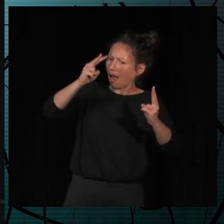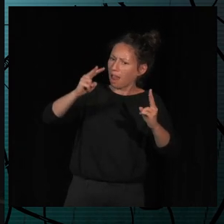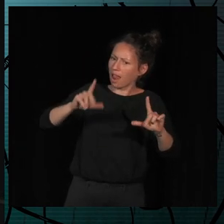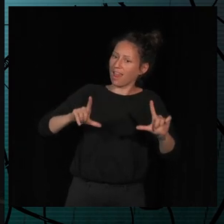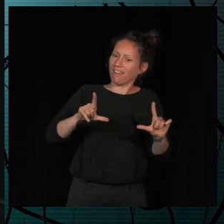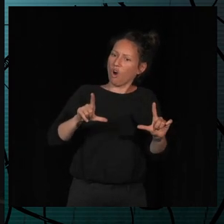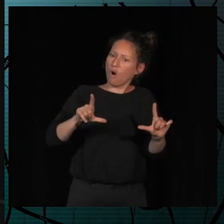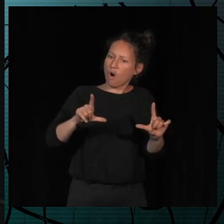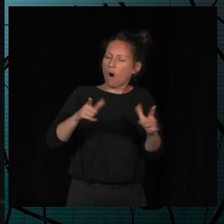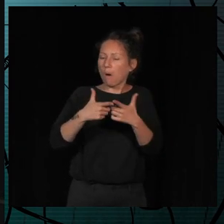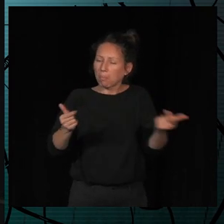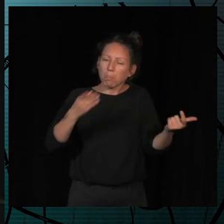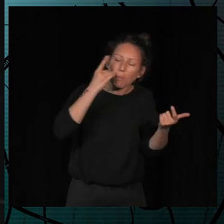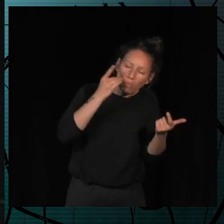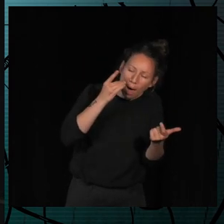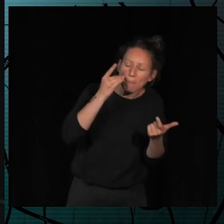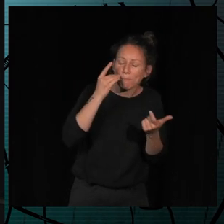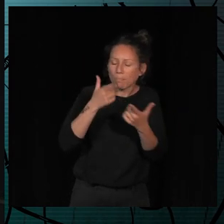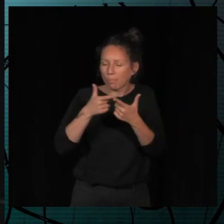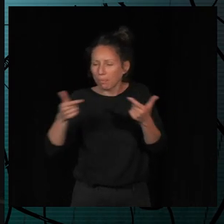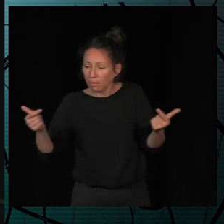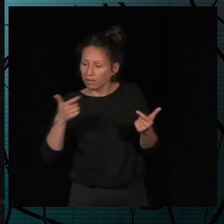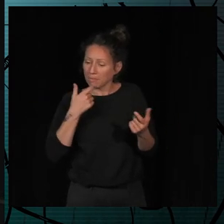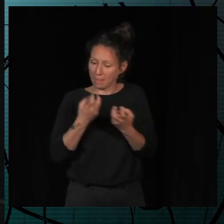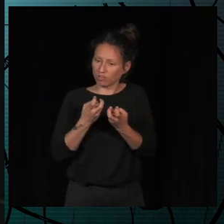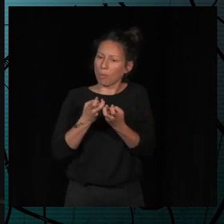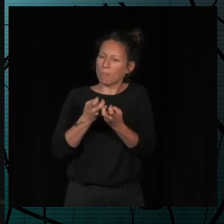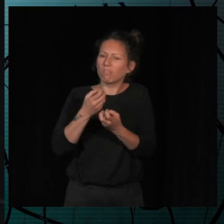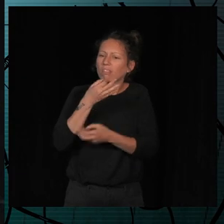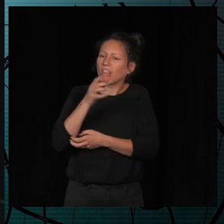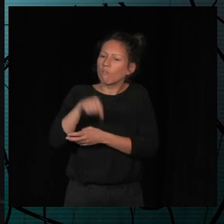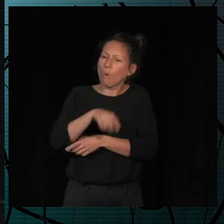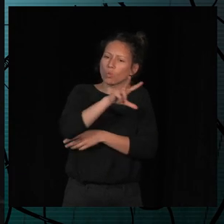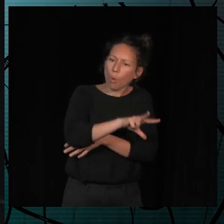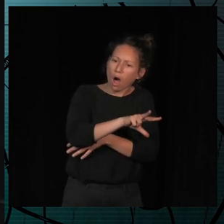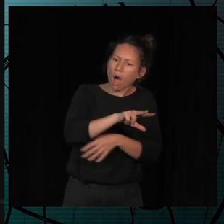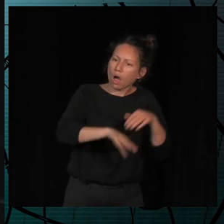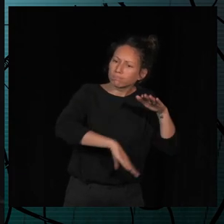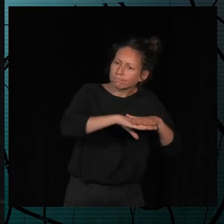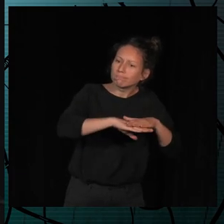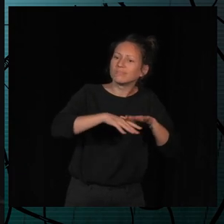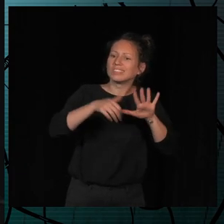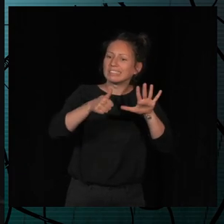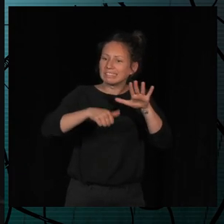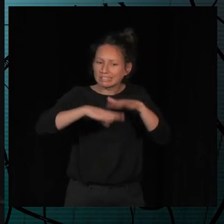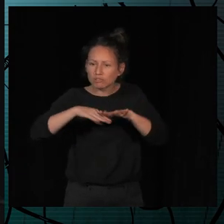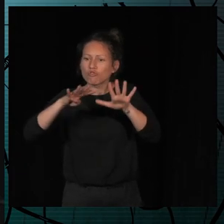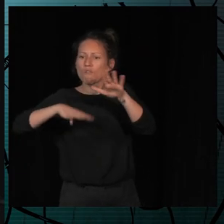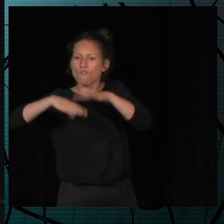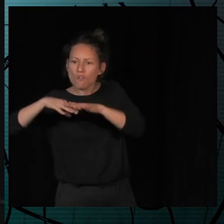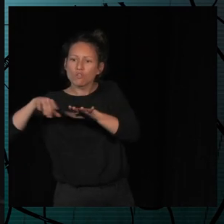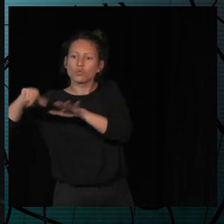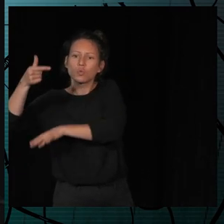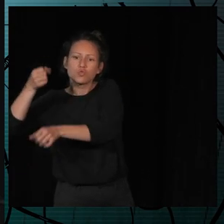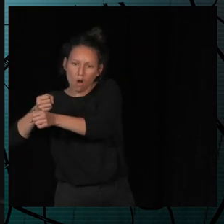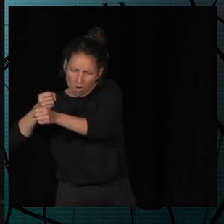grand Z comme vous disiez 3 6 9 12 ans c'est-à-dire détager euh en fait l'accès aux écrans